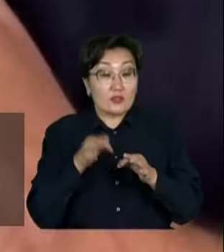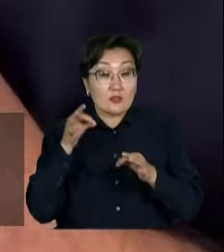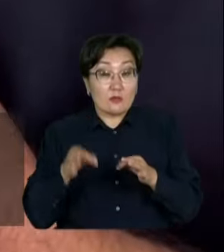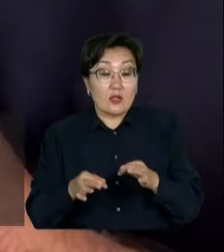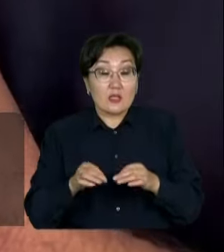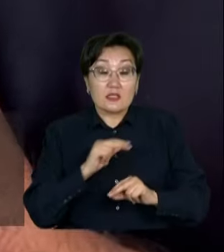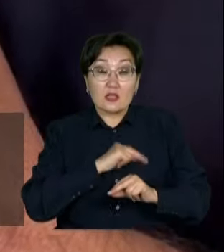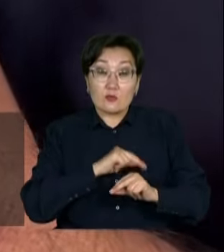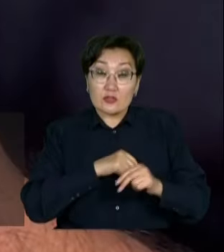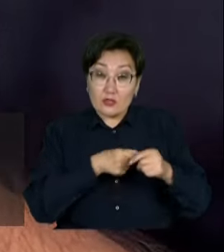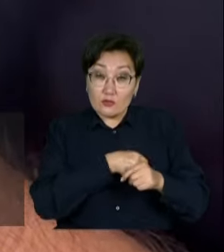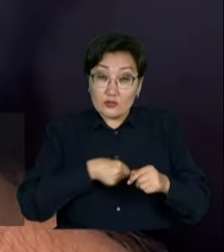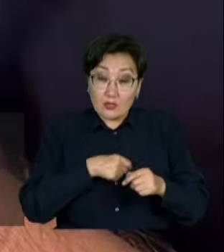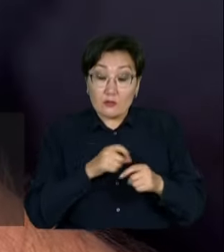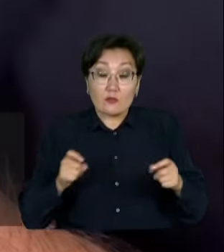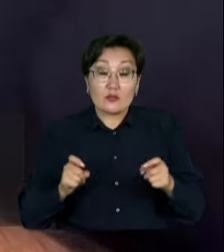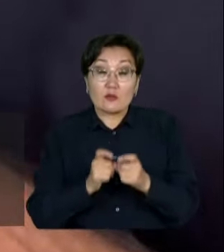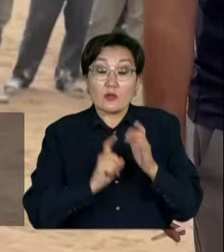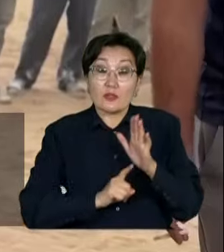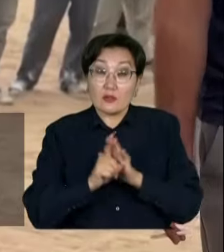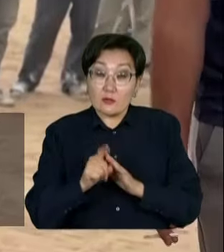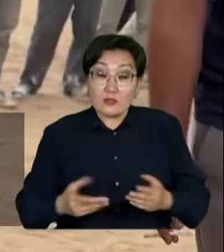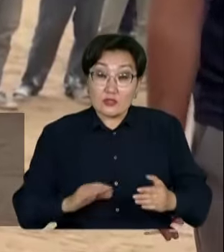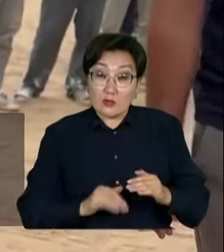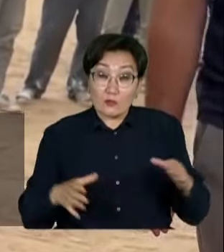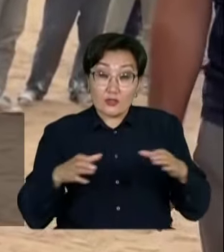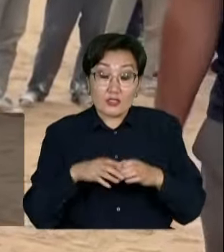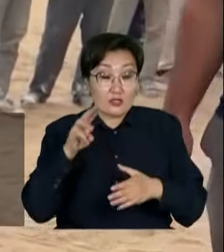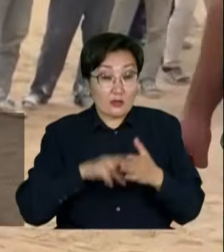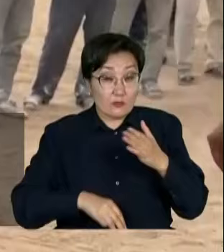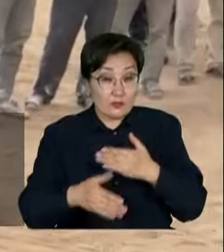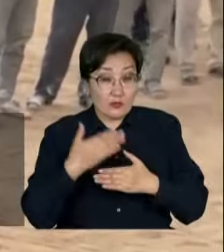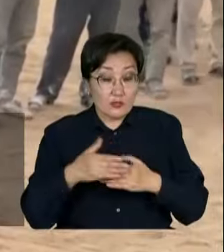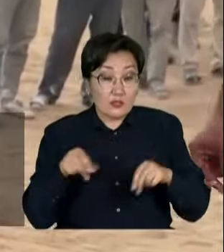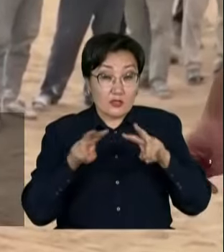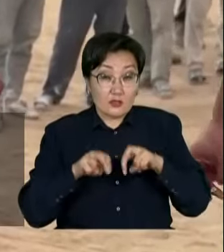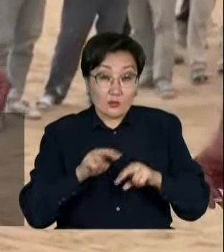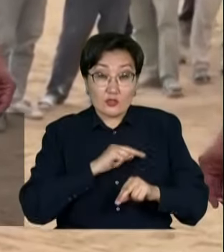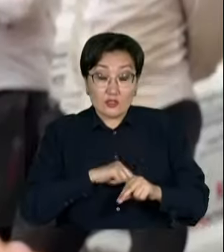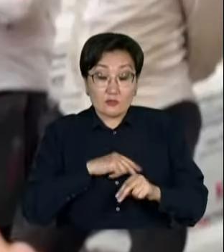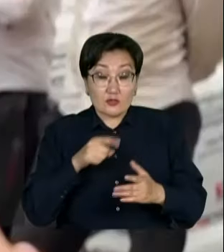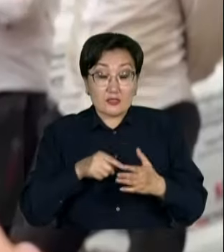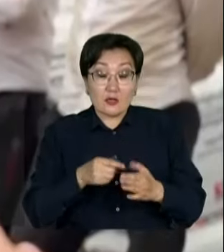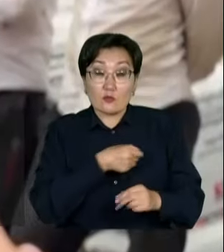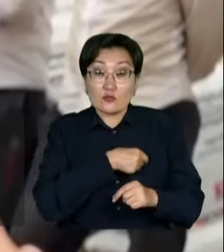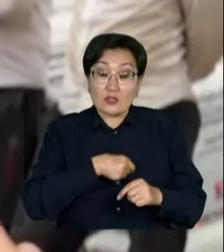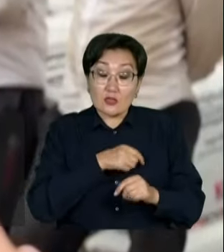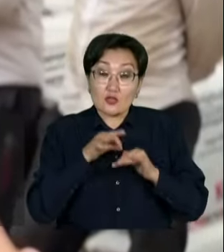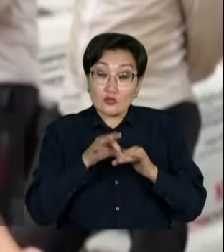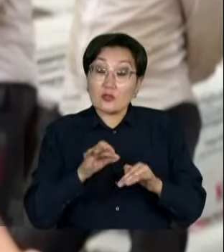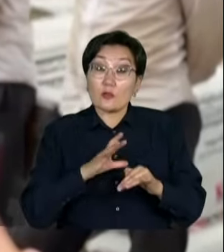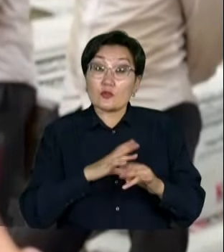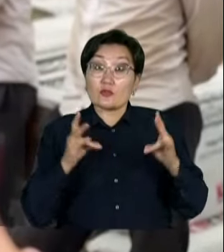еңбек инспекциясы басы дауға қалған бұл компанияға айыппұл салған. Ала тексеру жұмыстарын қалалық инспекция жүргізген